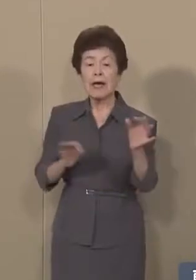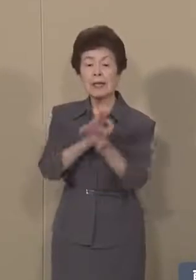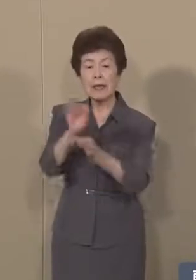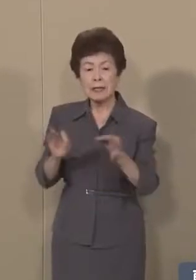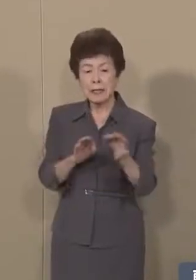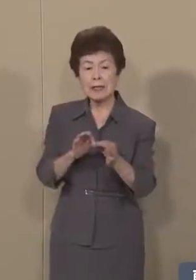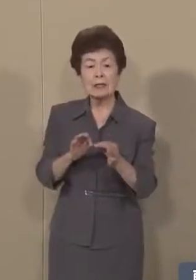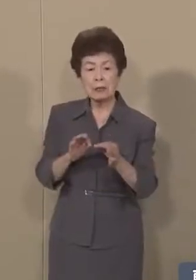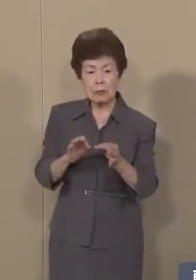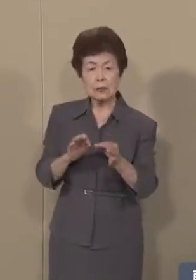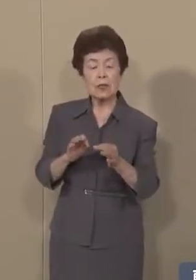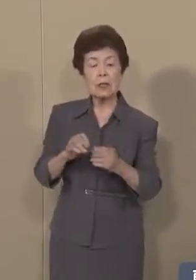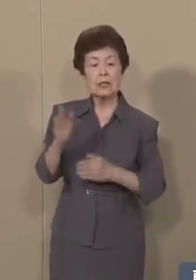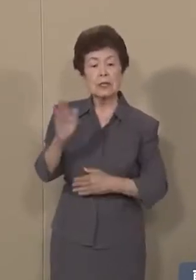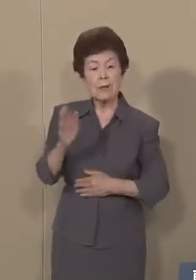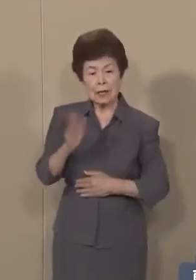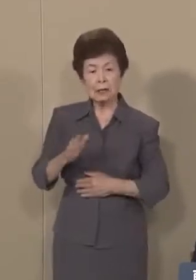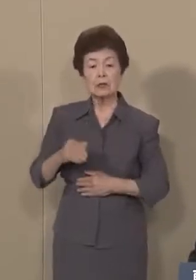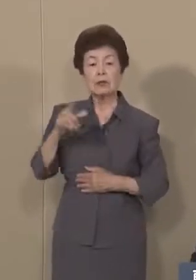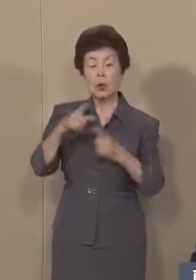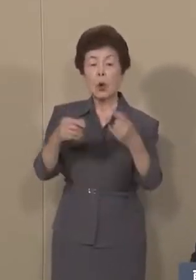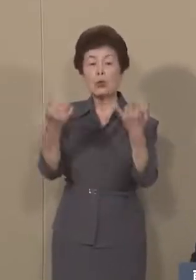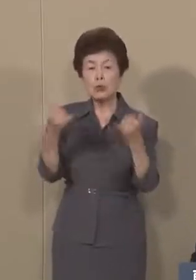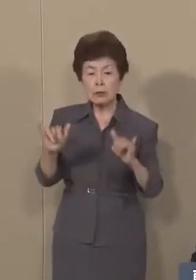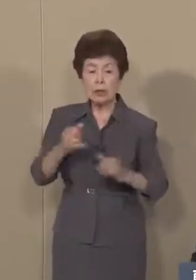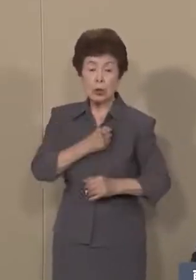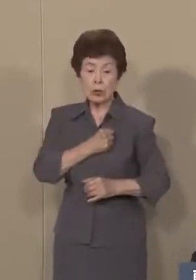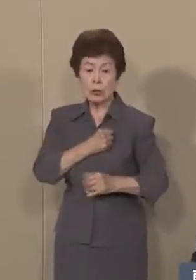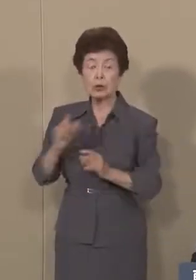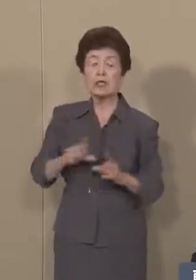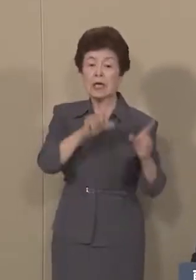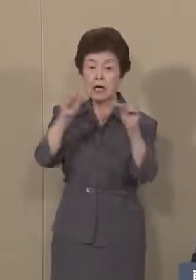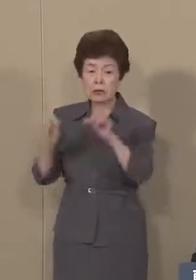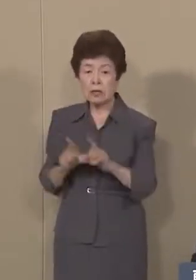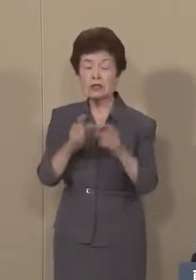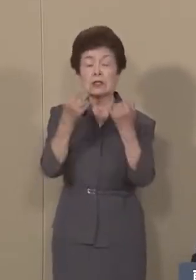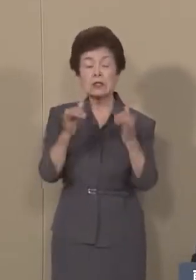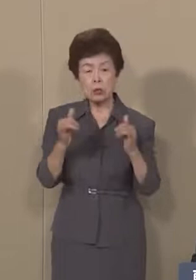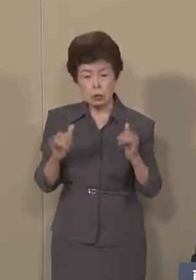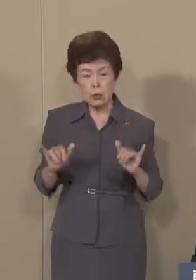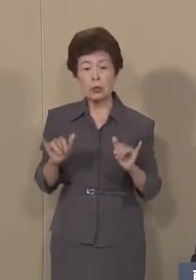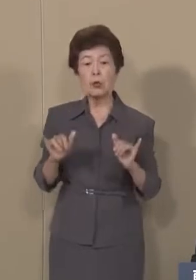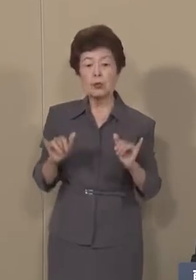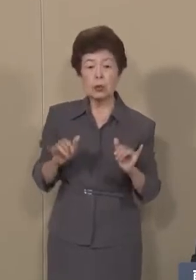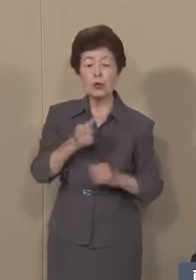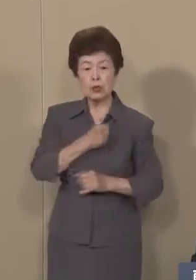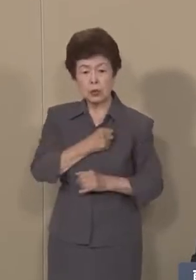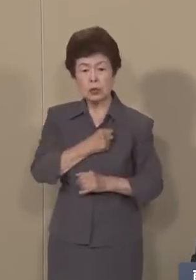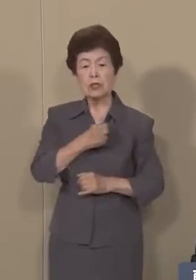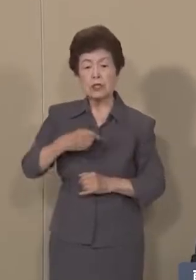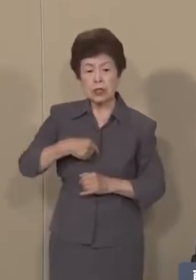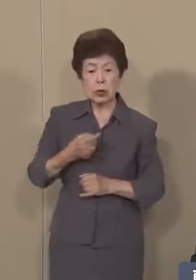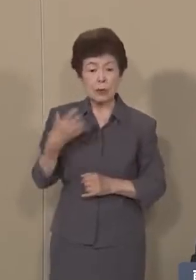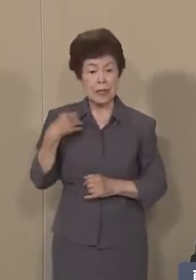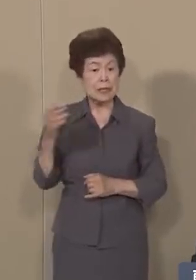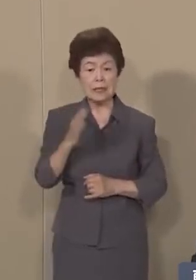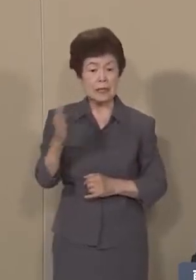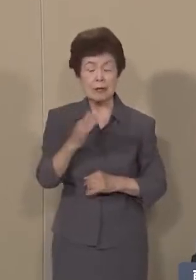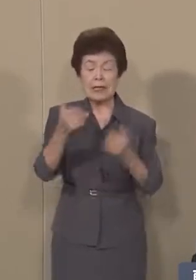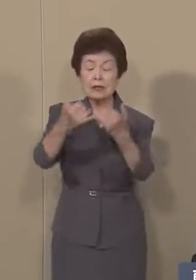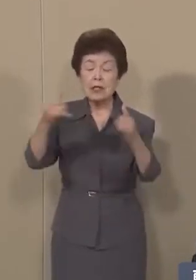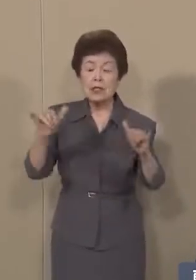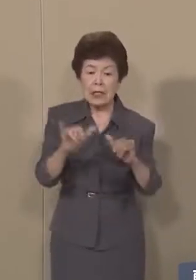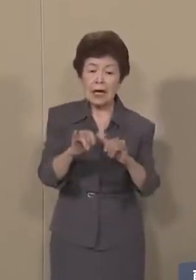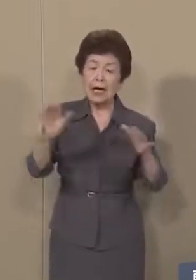も国民の命や暮らし人びとの人権が尊重され自己責任よりも社会的つながりが